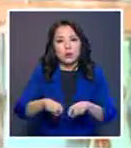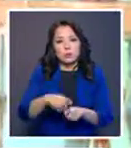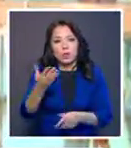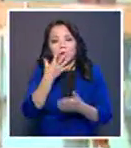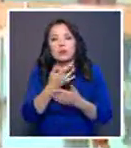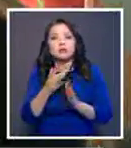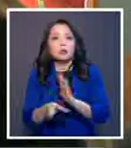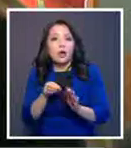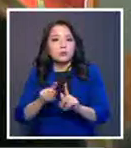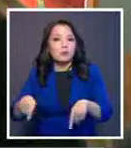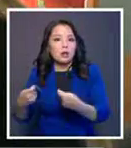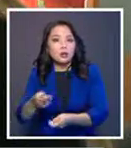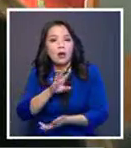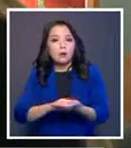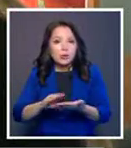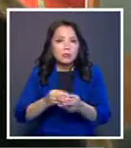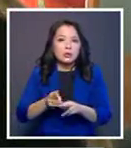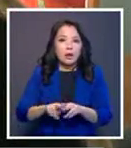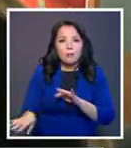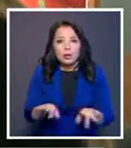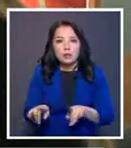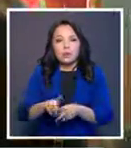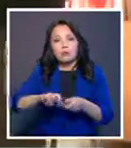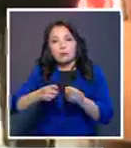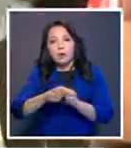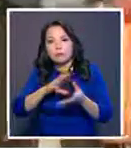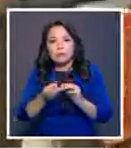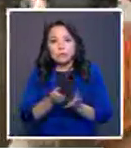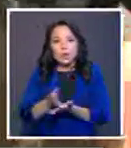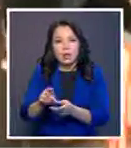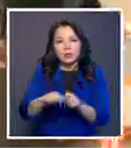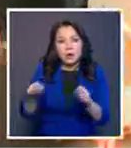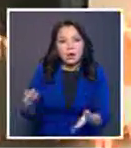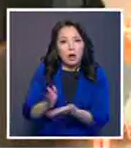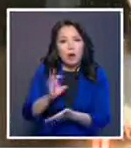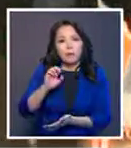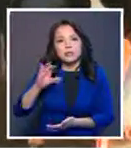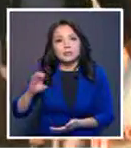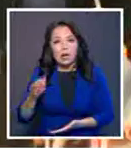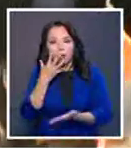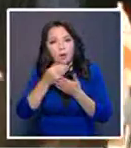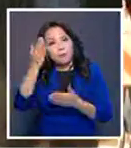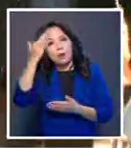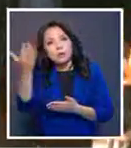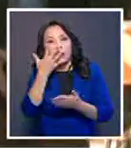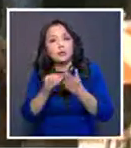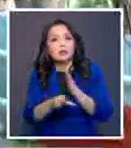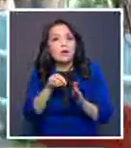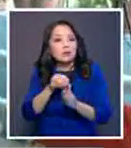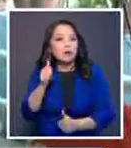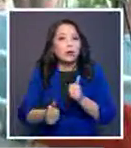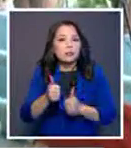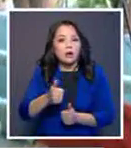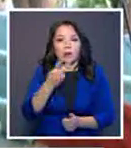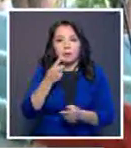беру кезінде көптеген және айтарлықтай процедуралық проблемаларға жол берілді. Сонымен қатар ОБСЕ пікірінше сайлауда бәсеке